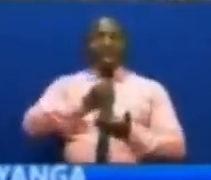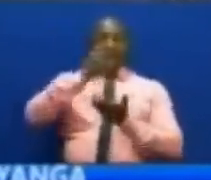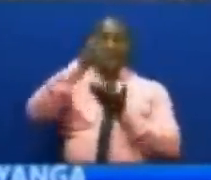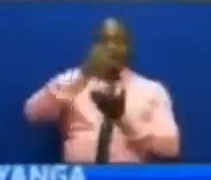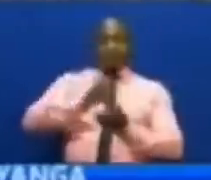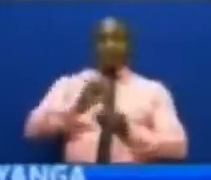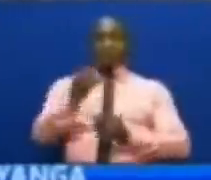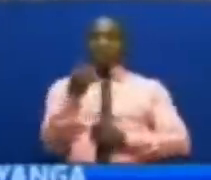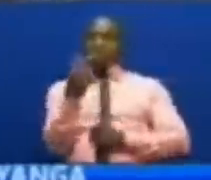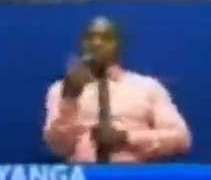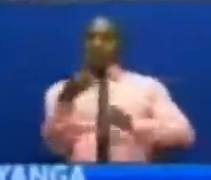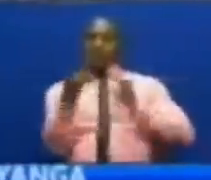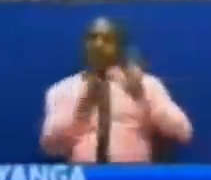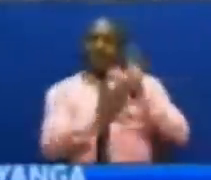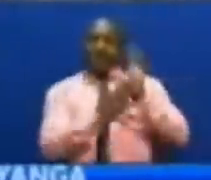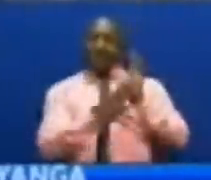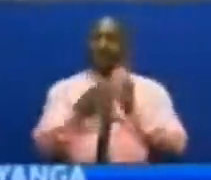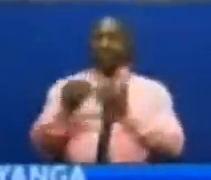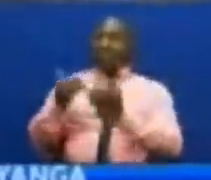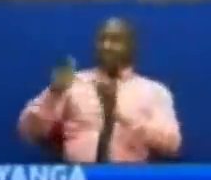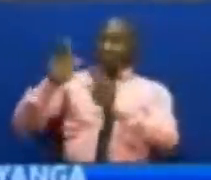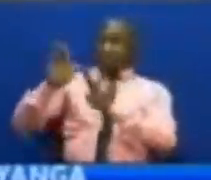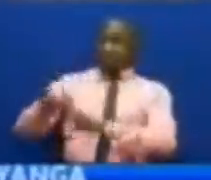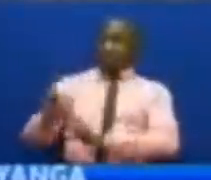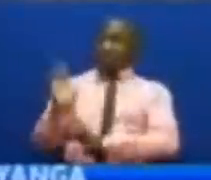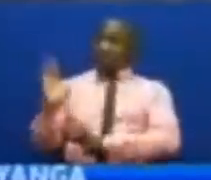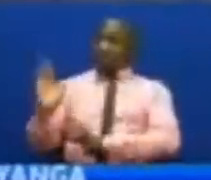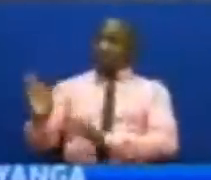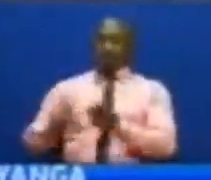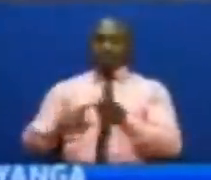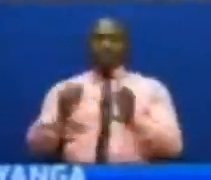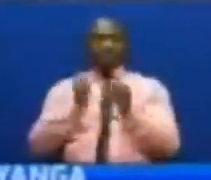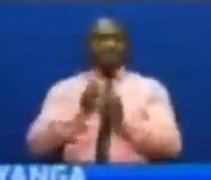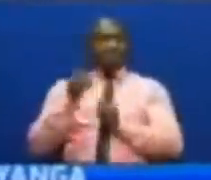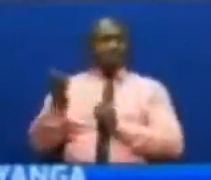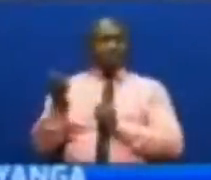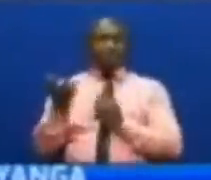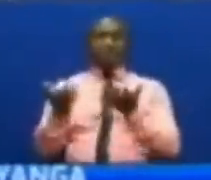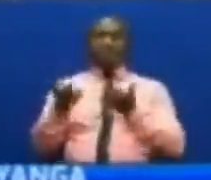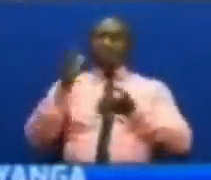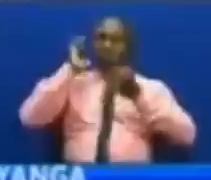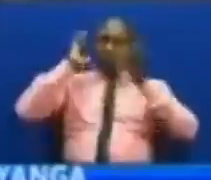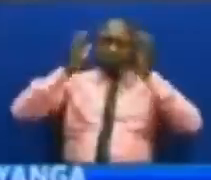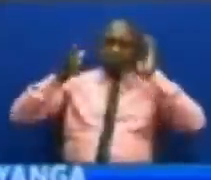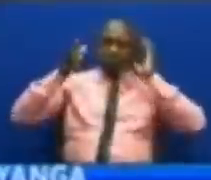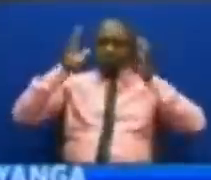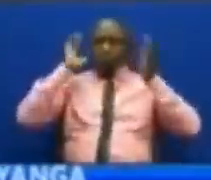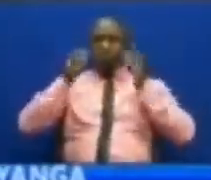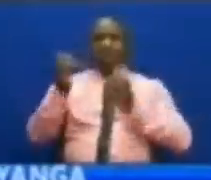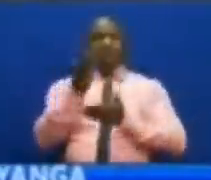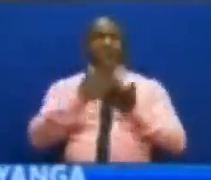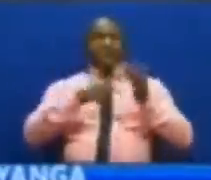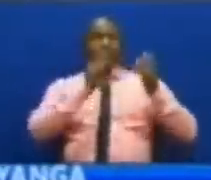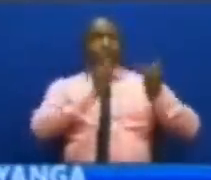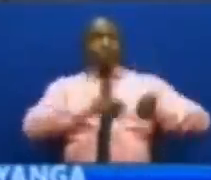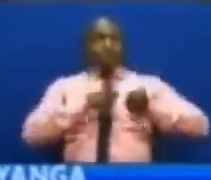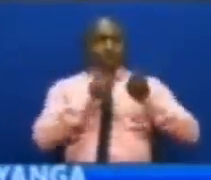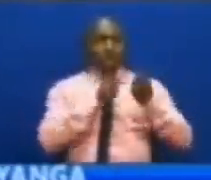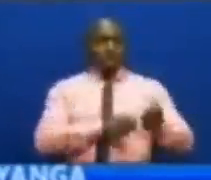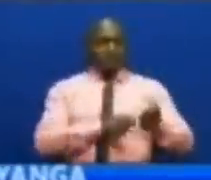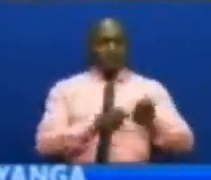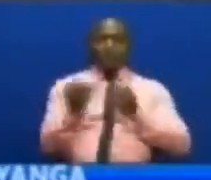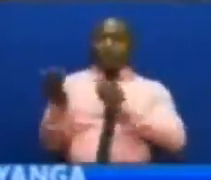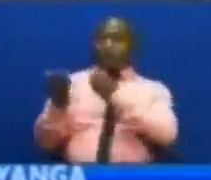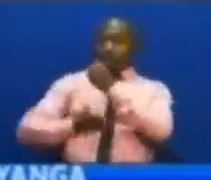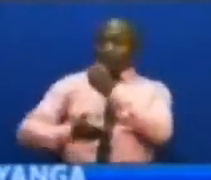Shinyanga zilibaki, jambo ambalo lilileta hali ya sintofahamu kubwa miongoni mwa wakulima wa zao hilo kabla ya